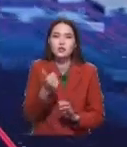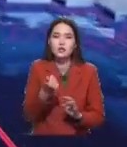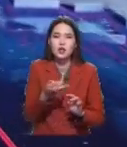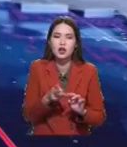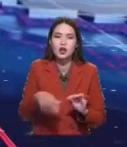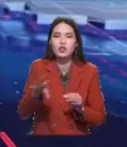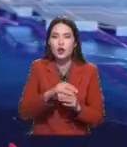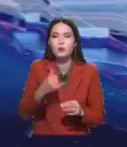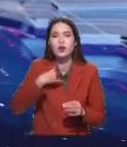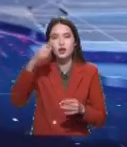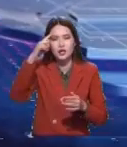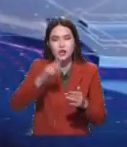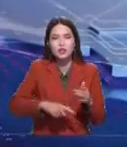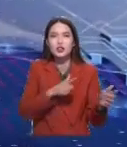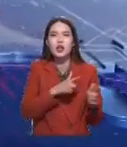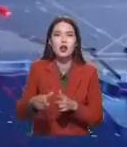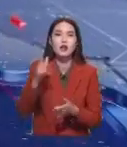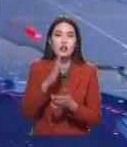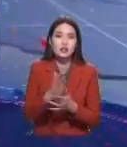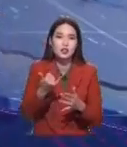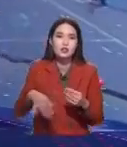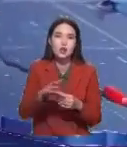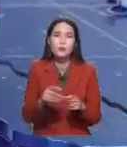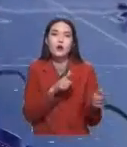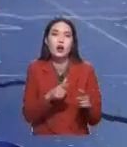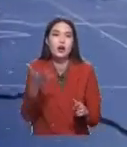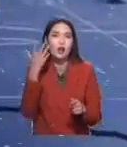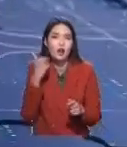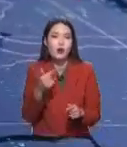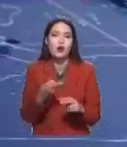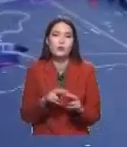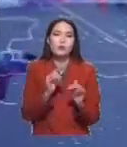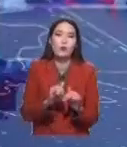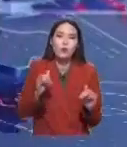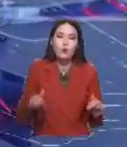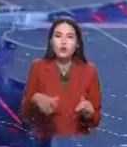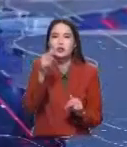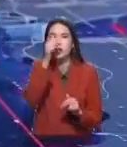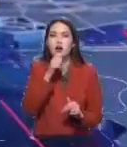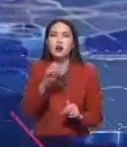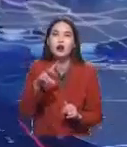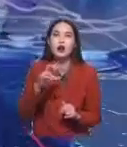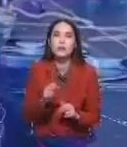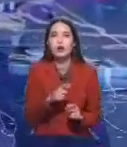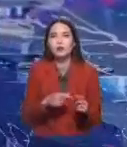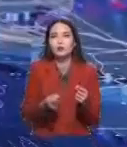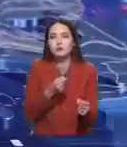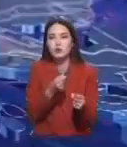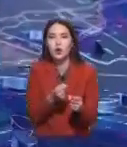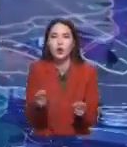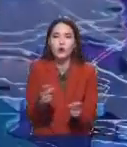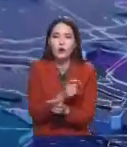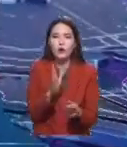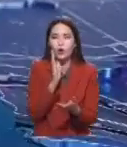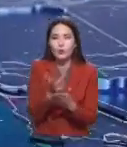дайын екенімді білесіңдер. Егер Канело дайын болса, мен ақпан айында онымен жекпе-жекке дайынмын. Маған 4 белбеу